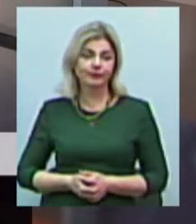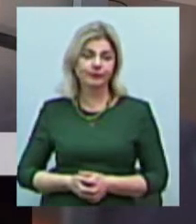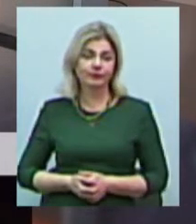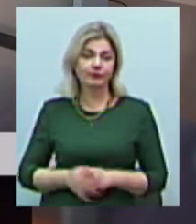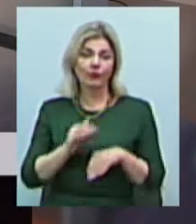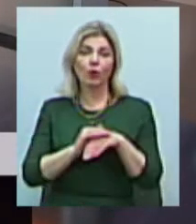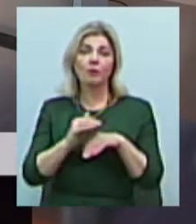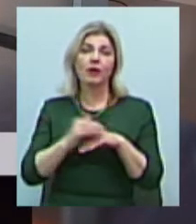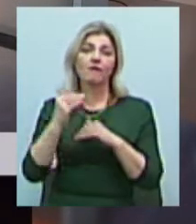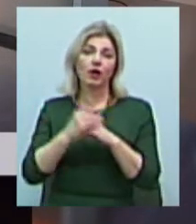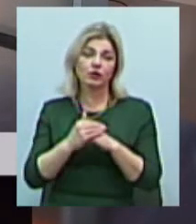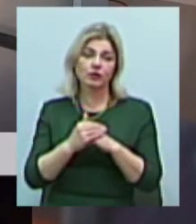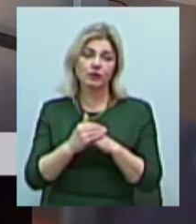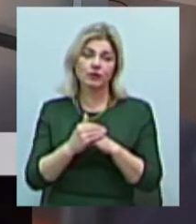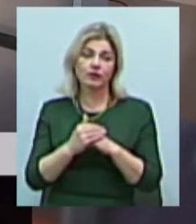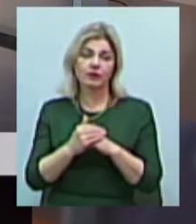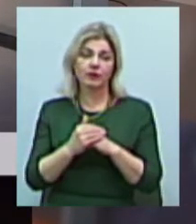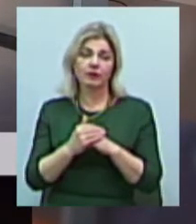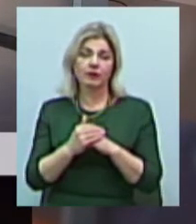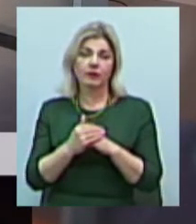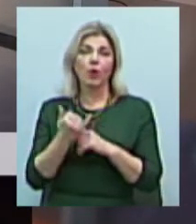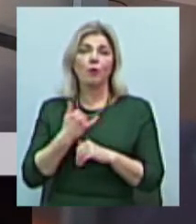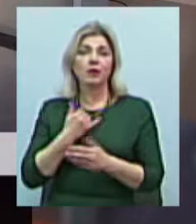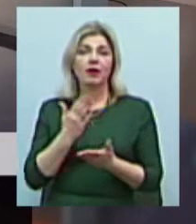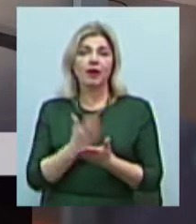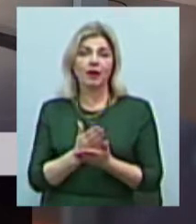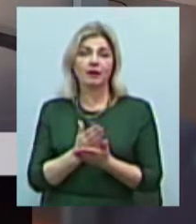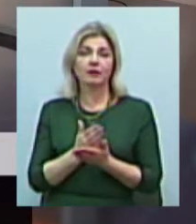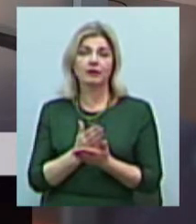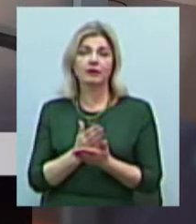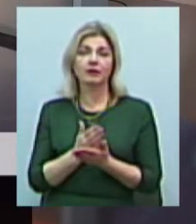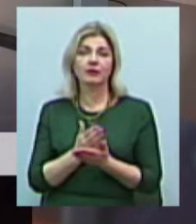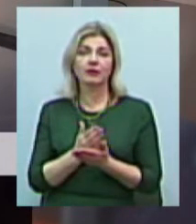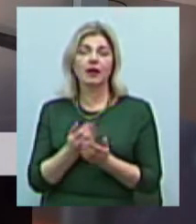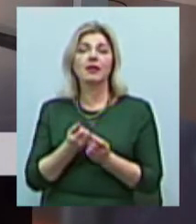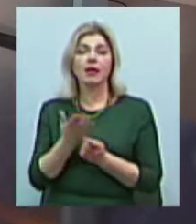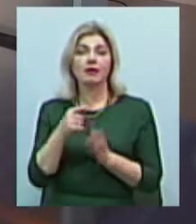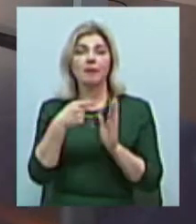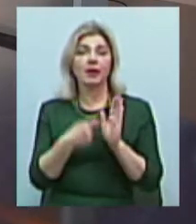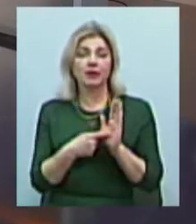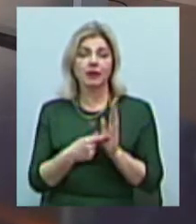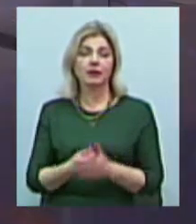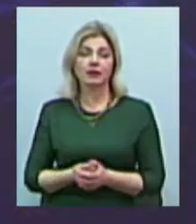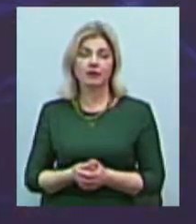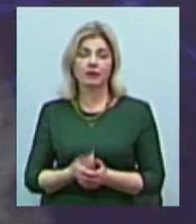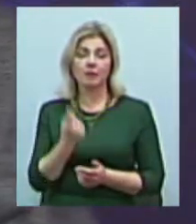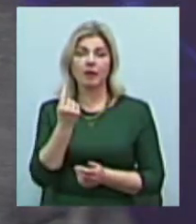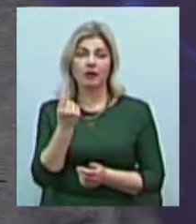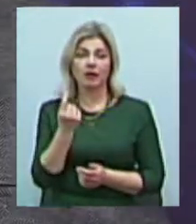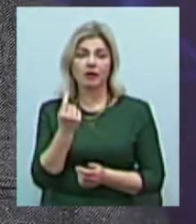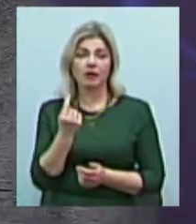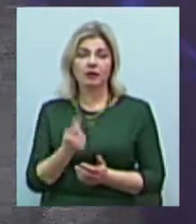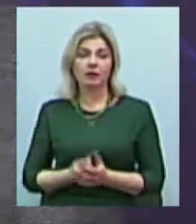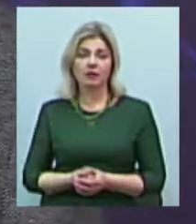Добрий вечір. Добрий. Катеринка Ярослав. У мене є декілька питань. Перше, ви